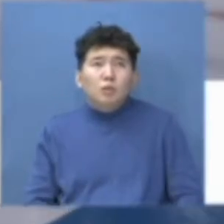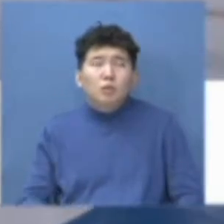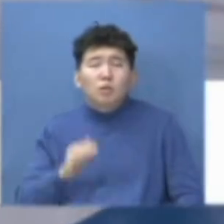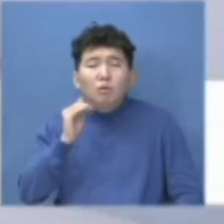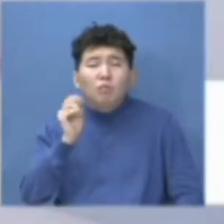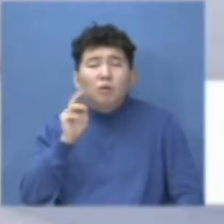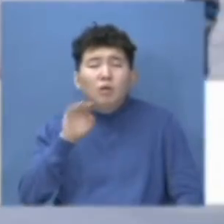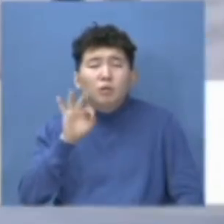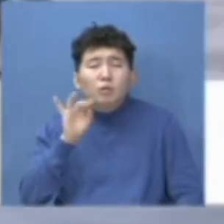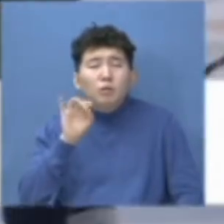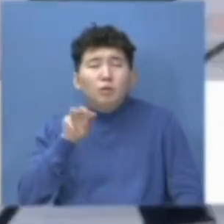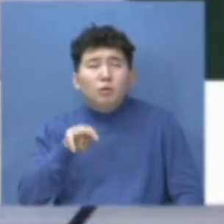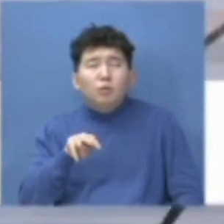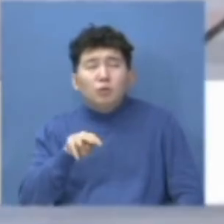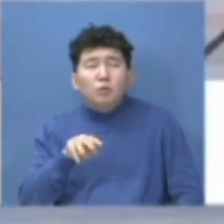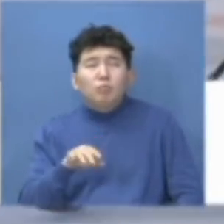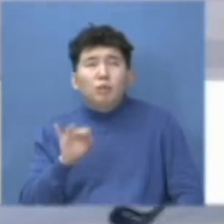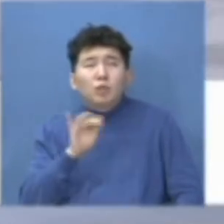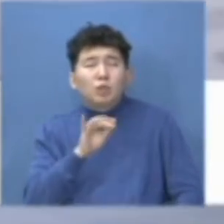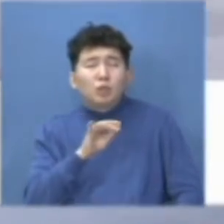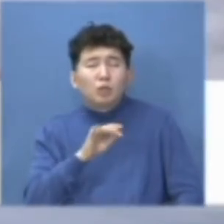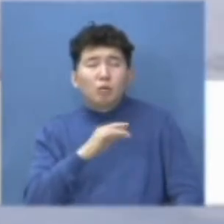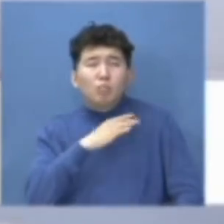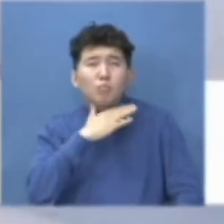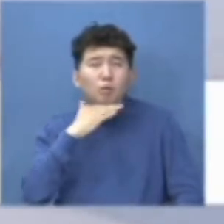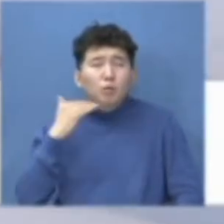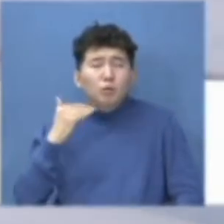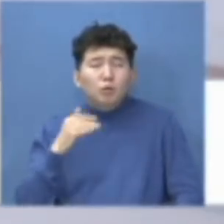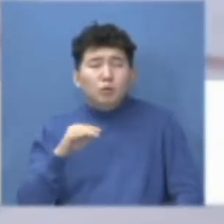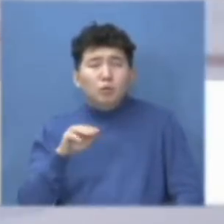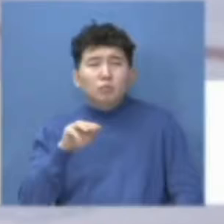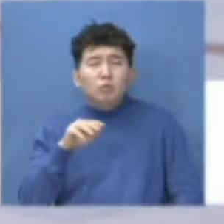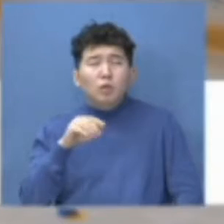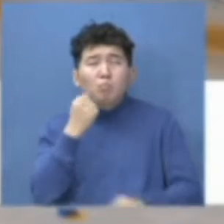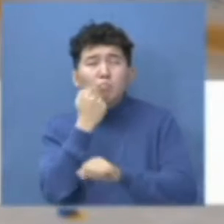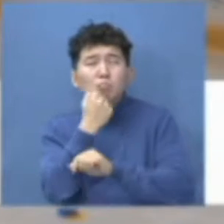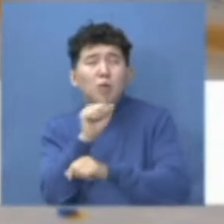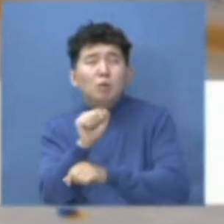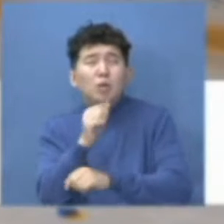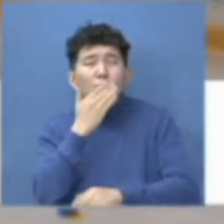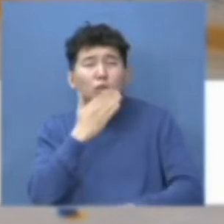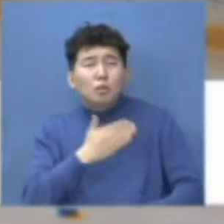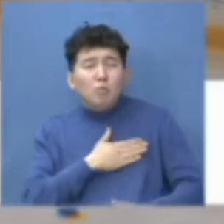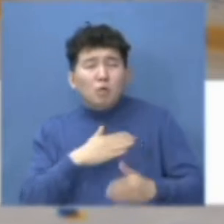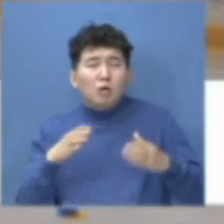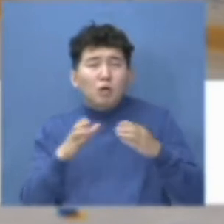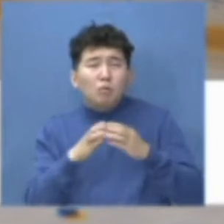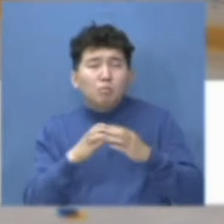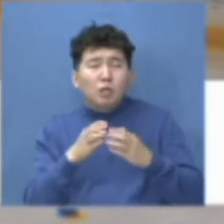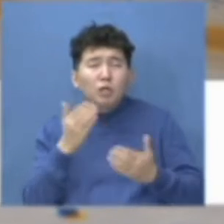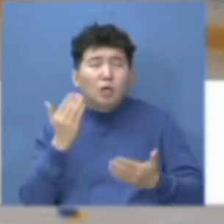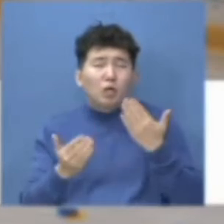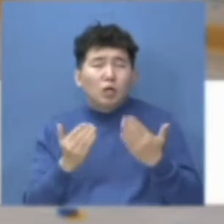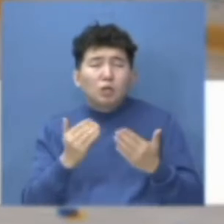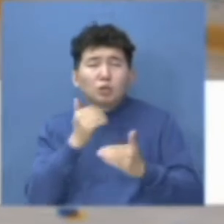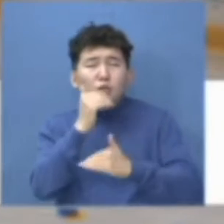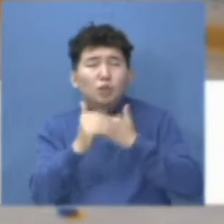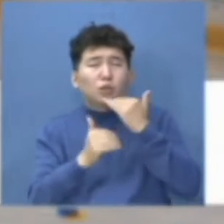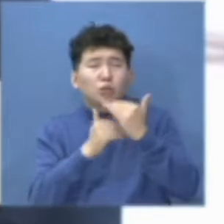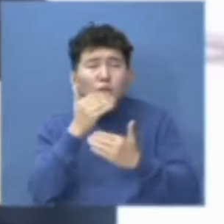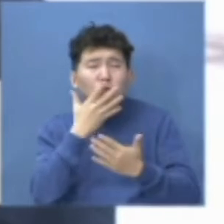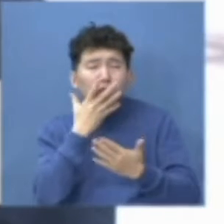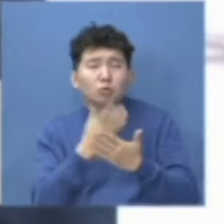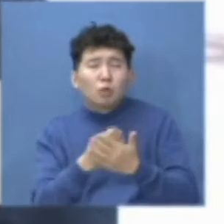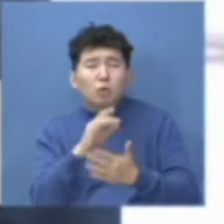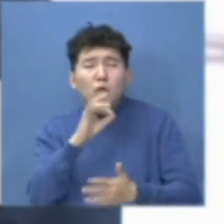и приносит массу положительных эмоций, например, при победе любимой команды или при достижении личных рекордов? Ну, конечно